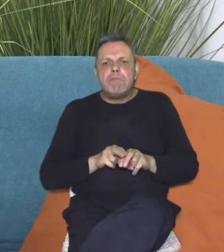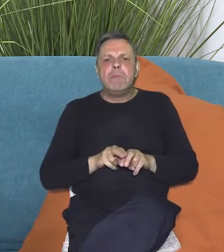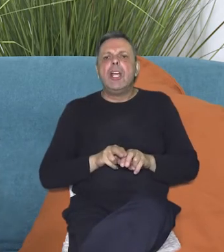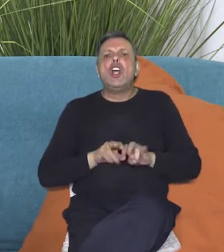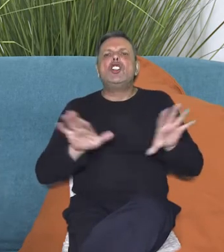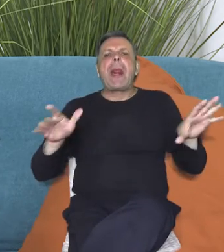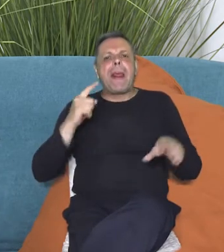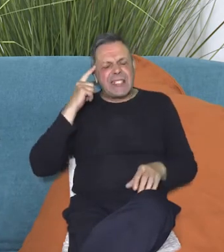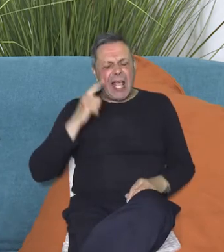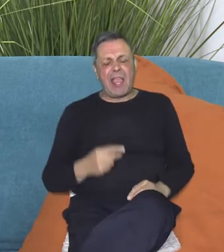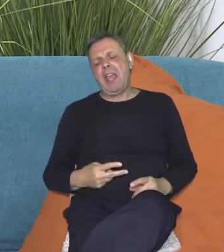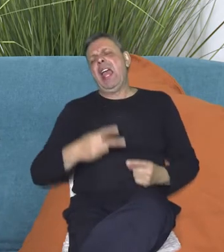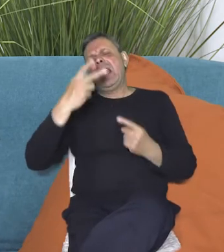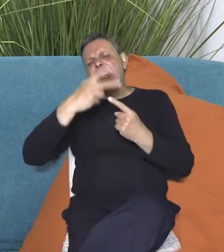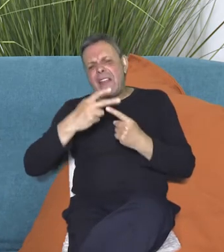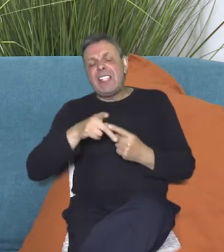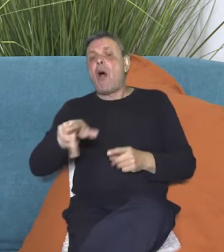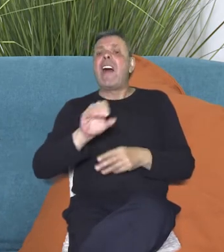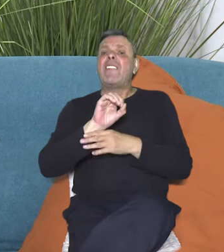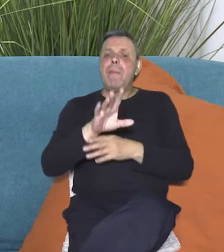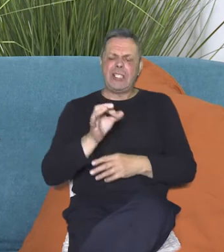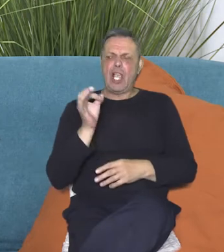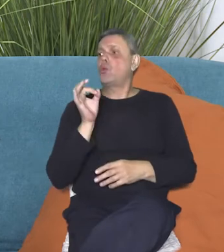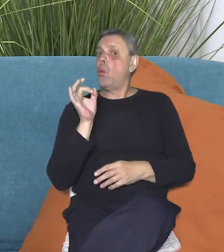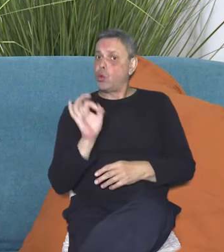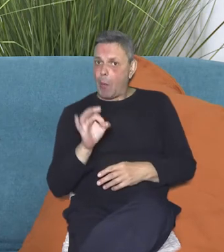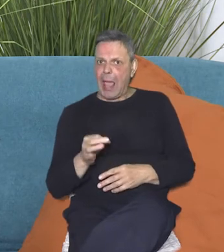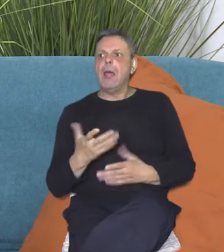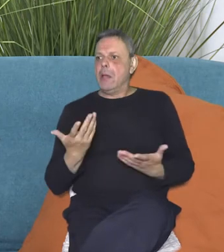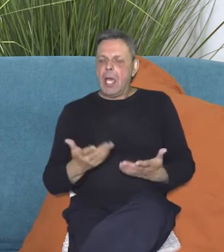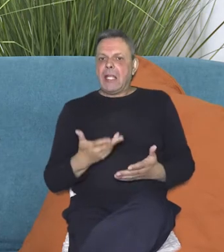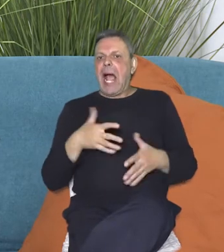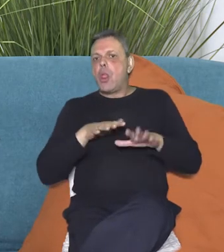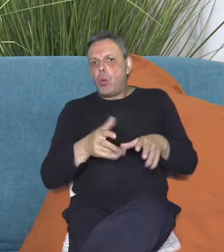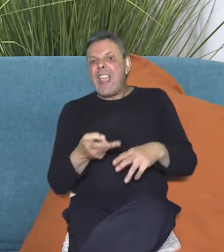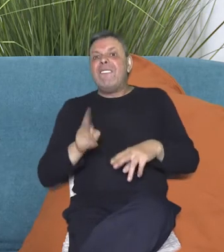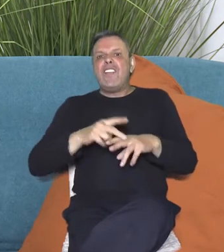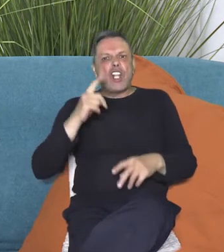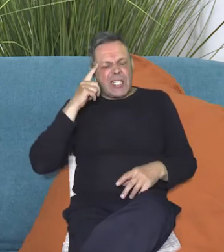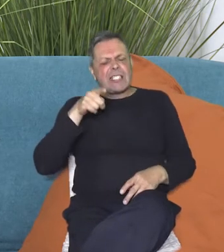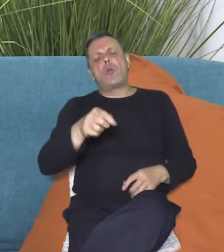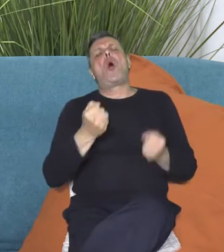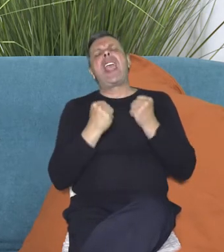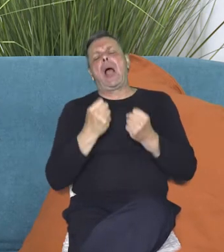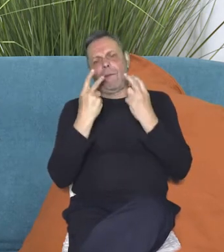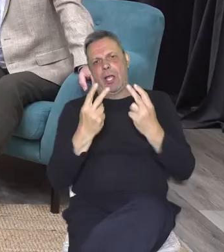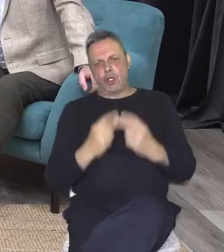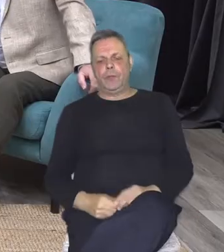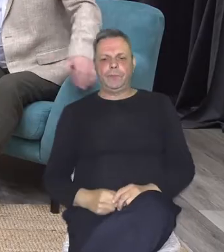vaša televizija i ovakve emisije su isto doprinose tome da ljudi više saznaju i to je zapravo jako